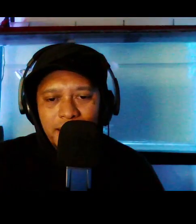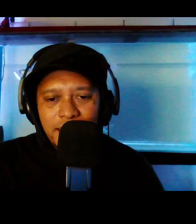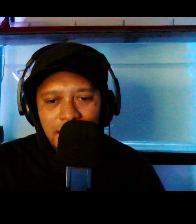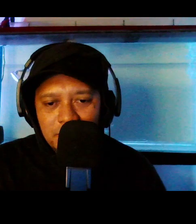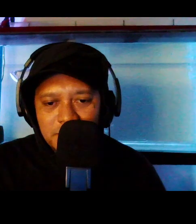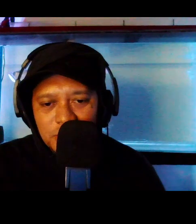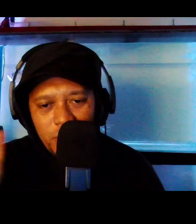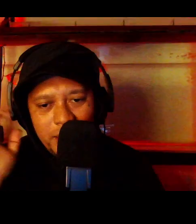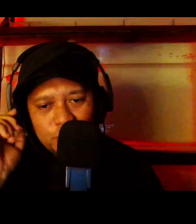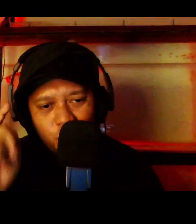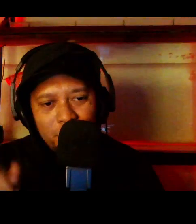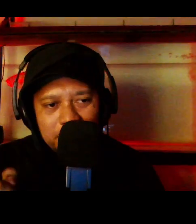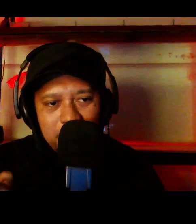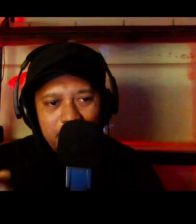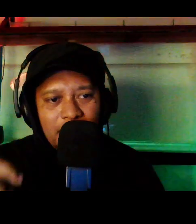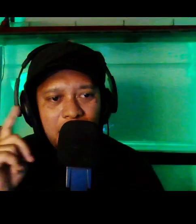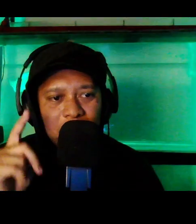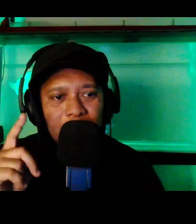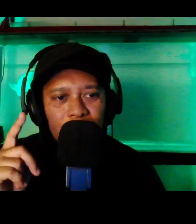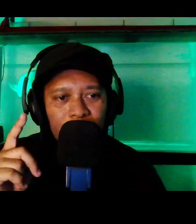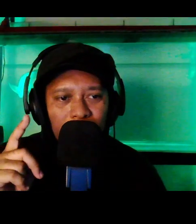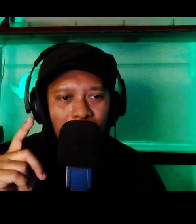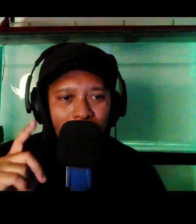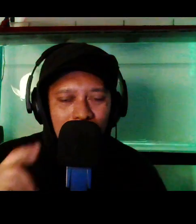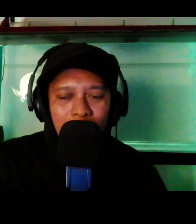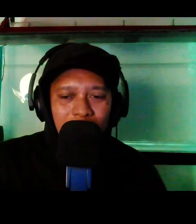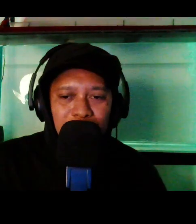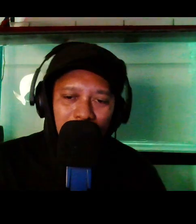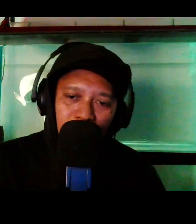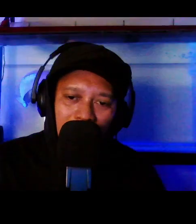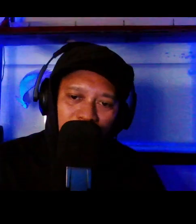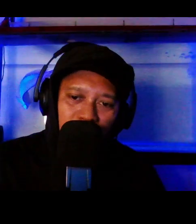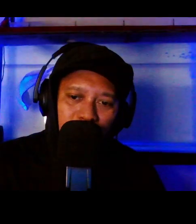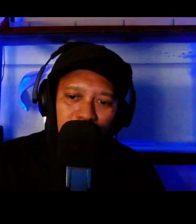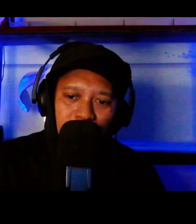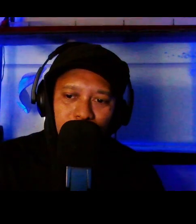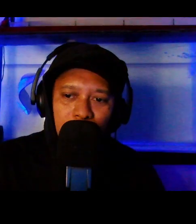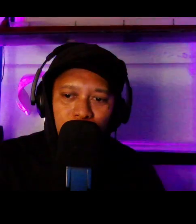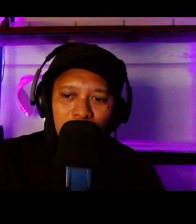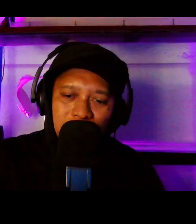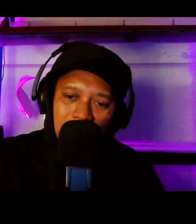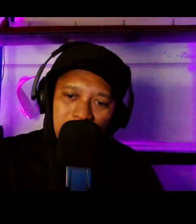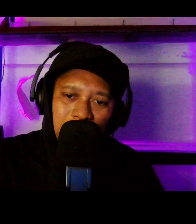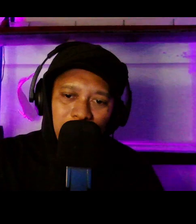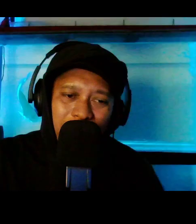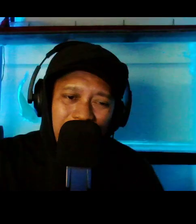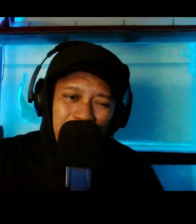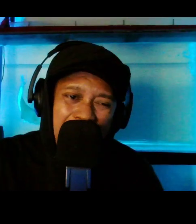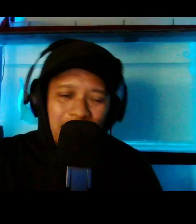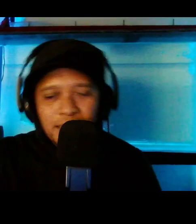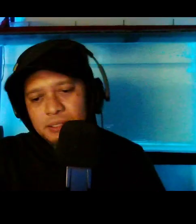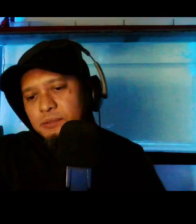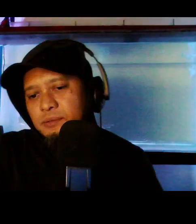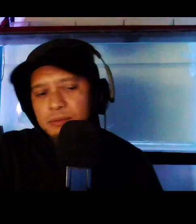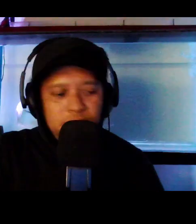silang makikialam dito. Eh, gusto pa rin makialam. Eh, wala rin na pinuntahan yung ano, nagsayang lang silang pera,